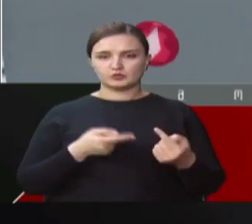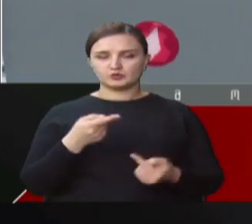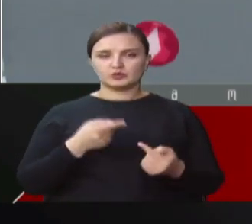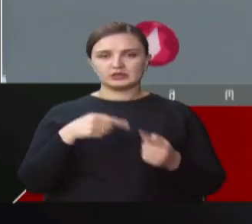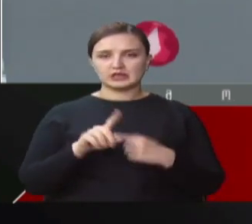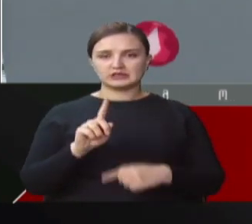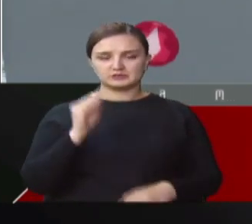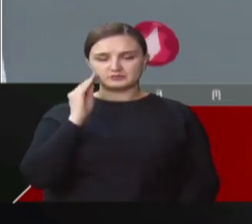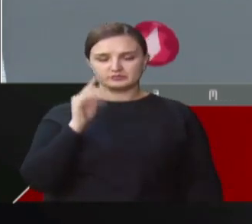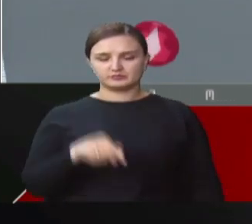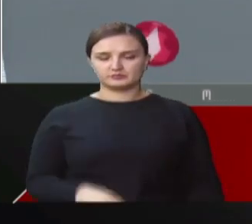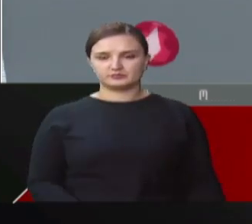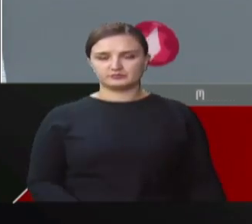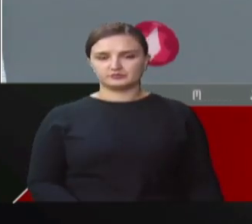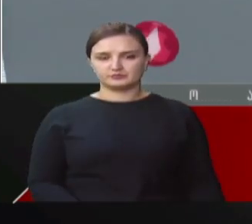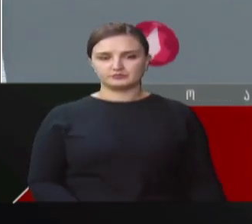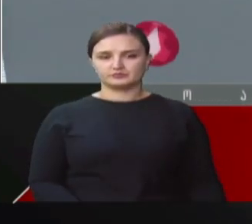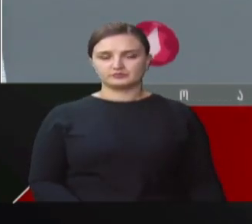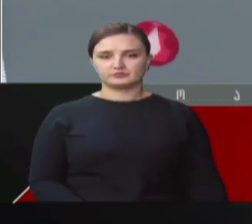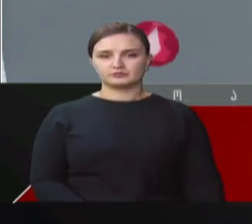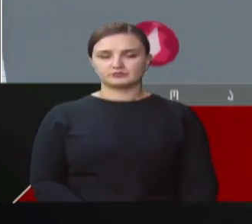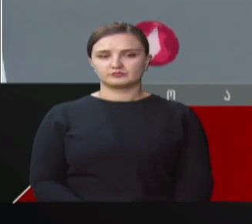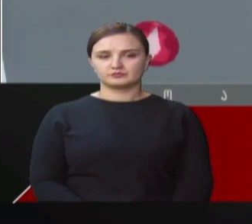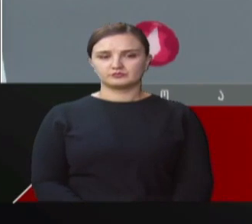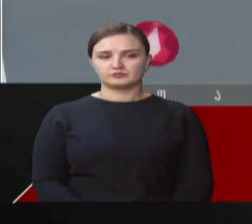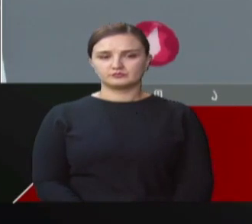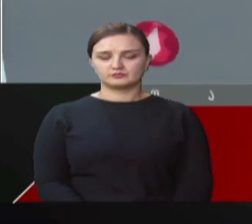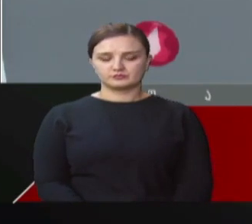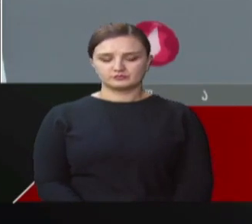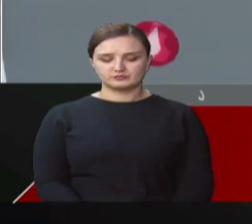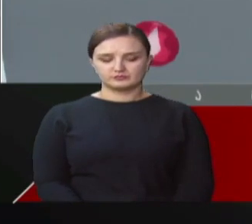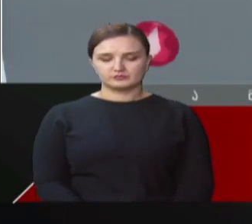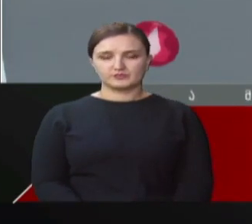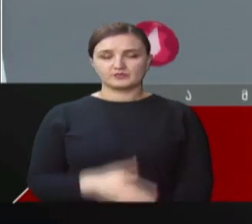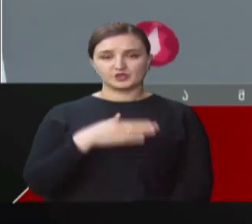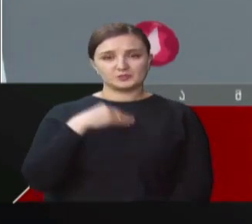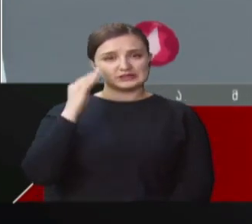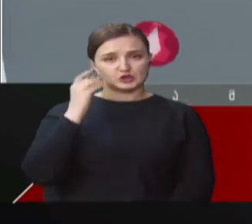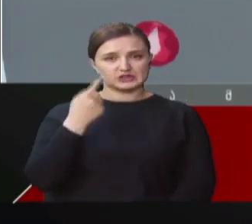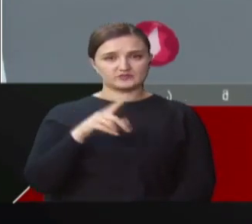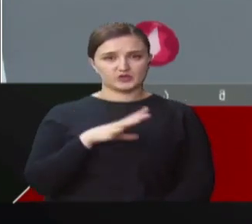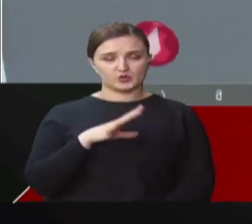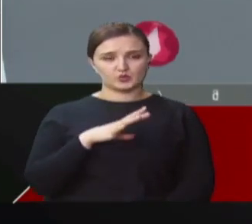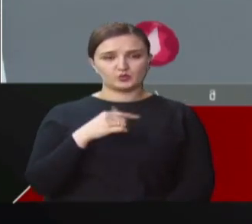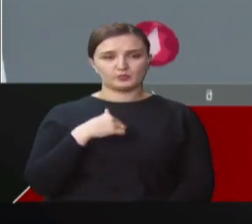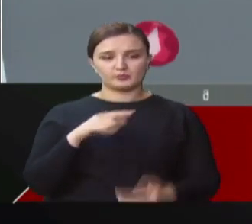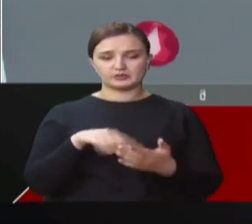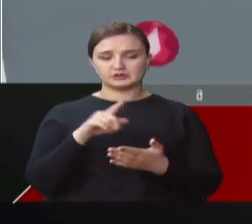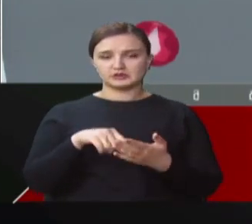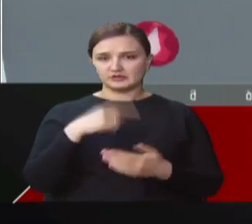გულისხმობთ ამაში? Ხო, ჩემი ინიციატივა ცოტა სხვა იყო. მე დავაყენე საკითხი,